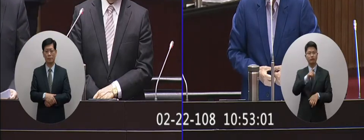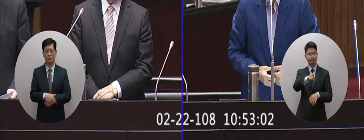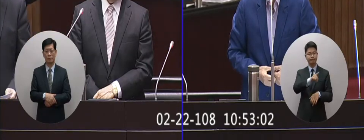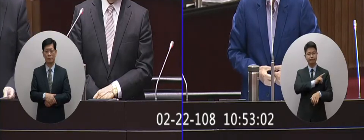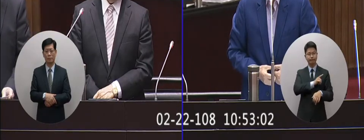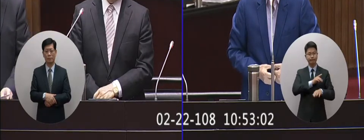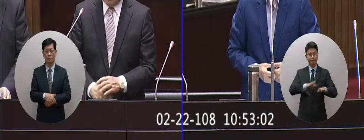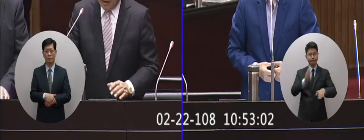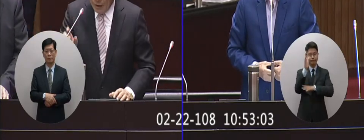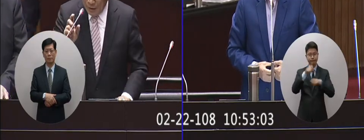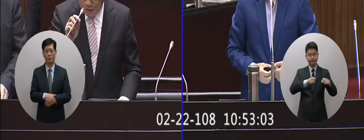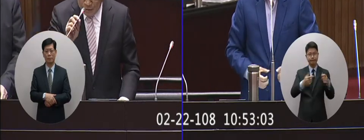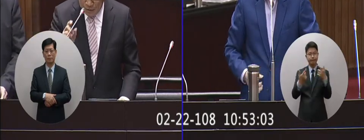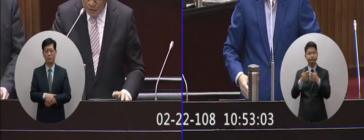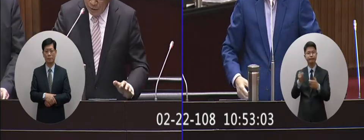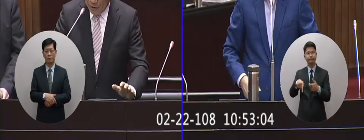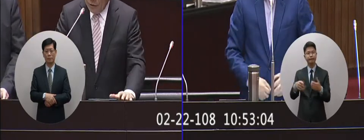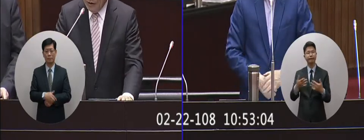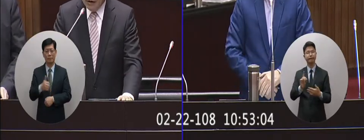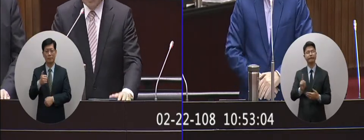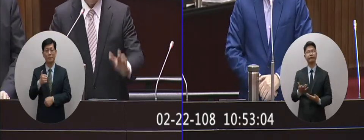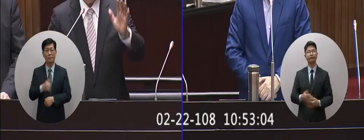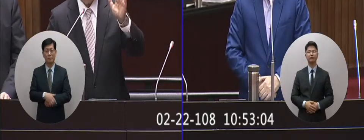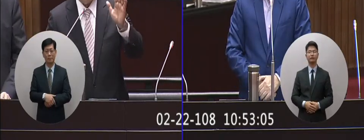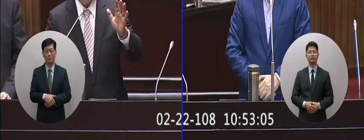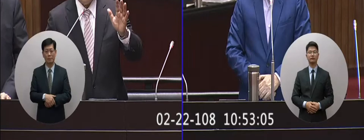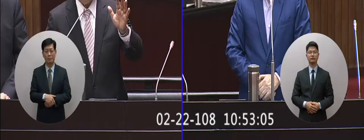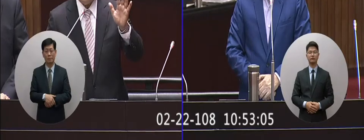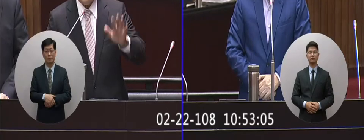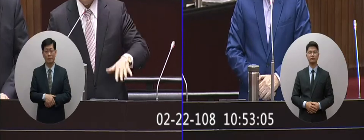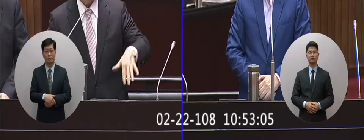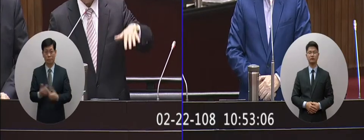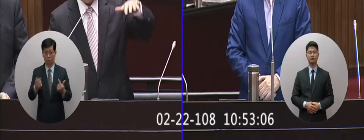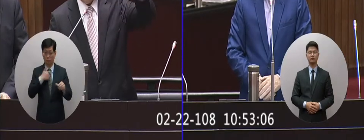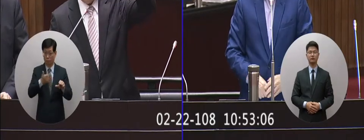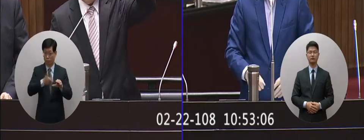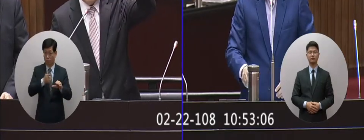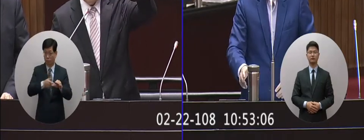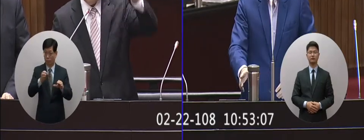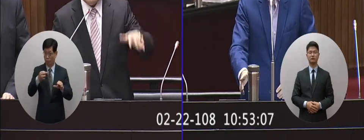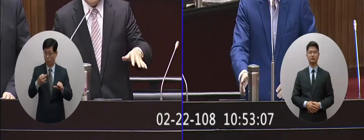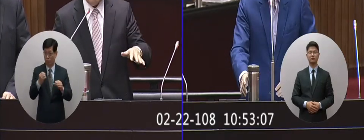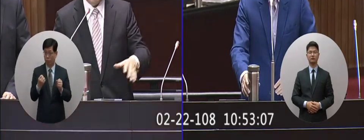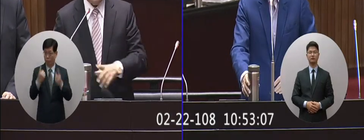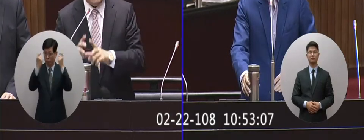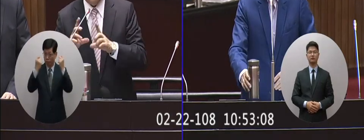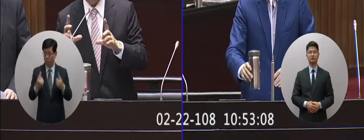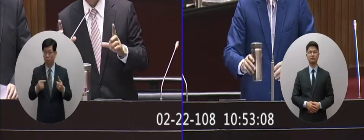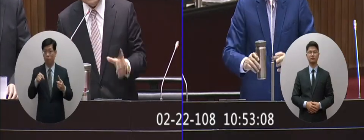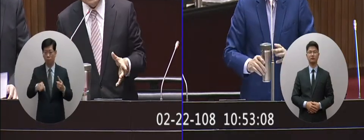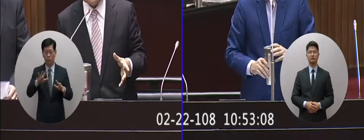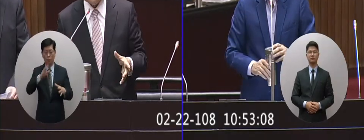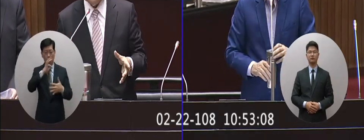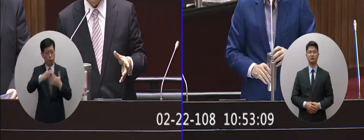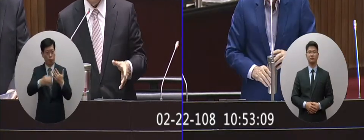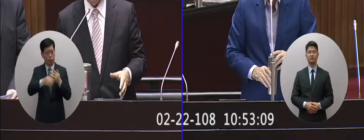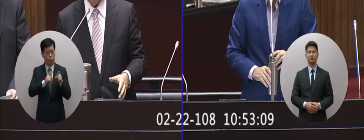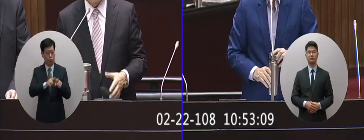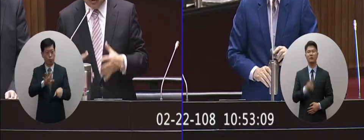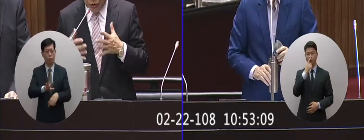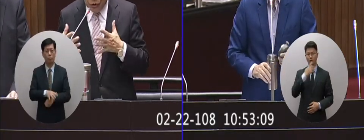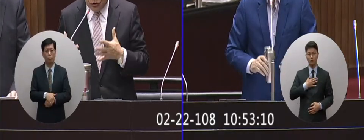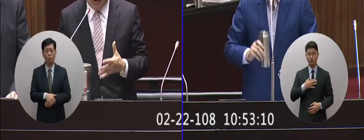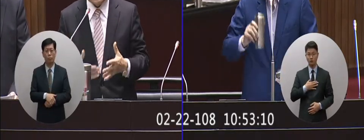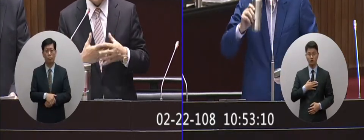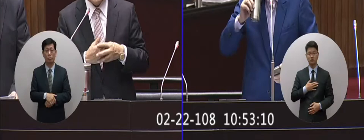之道是什么？ 哎，谢谢。有关汽油价格的升降，我们现在有一个机制。 我了